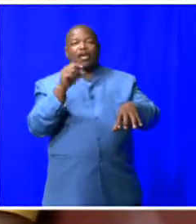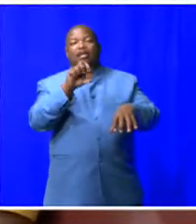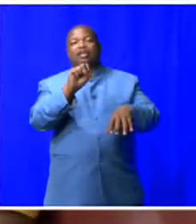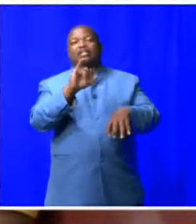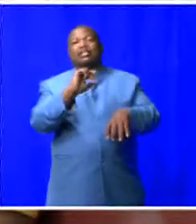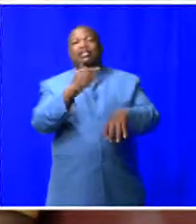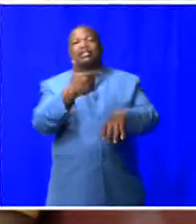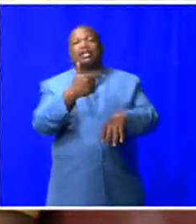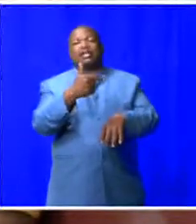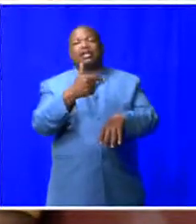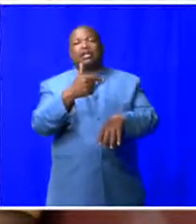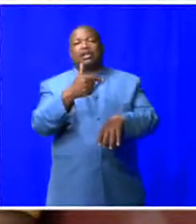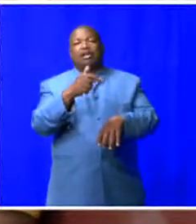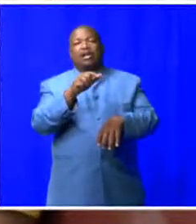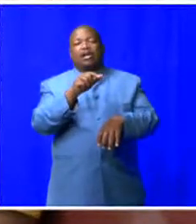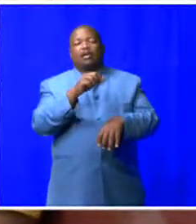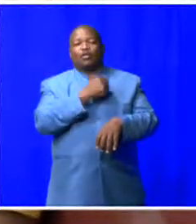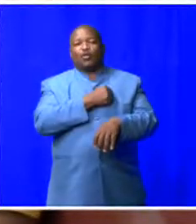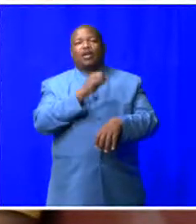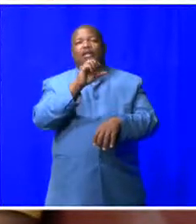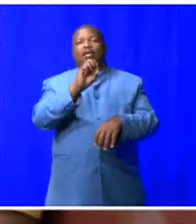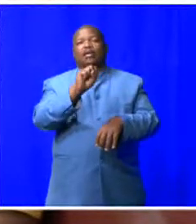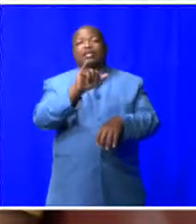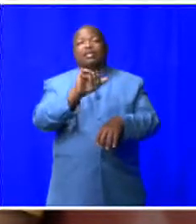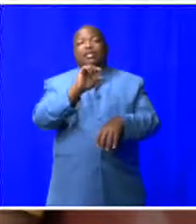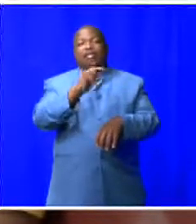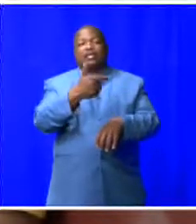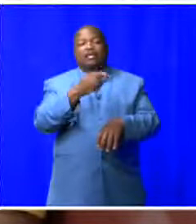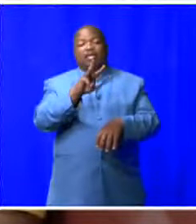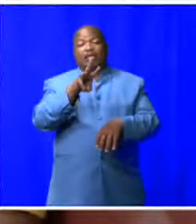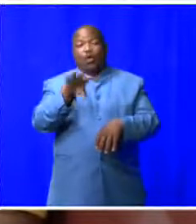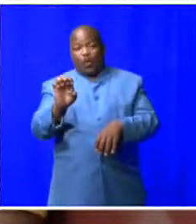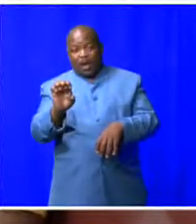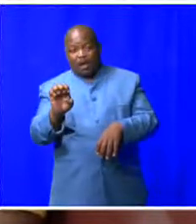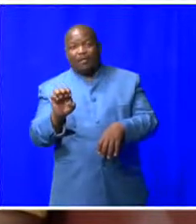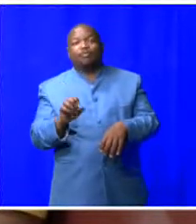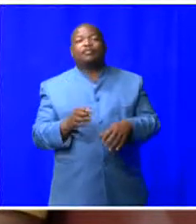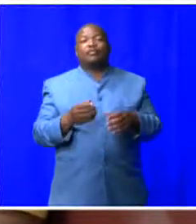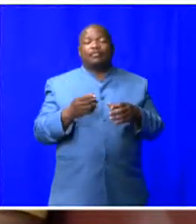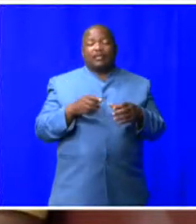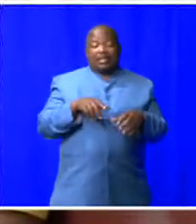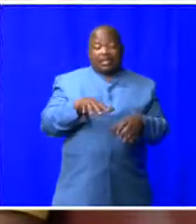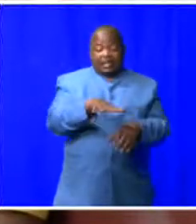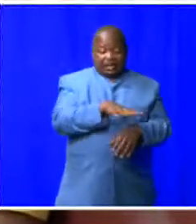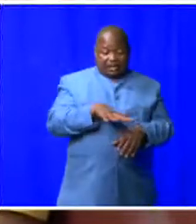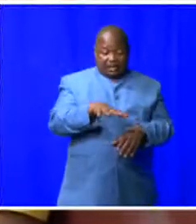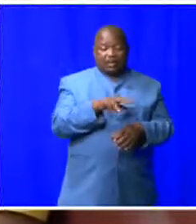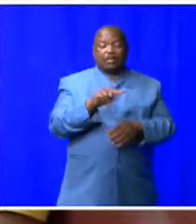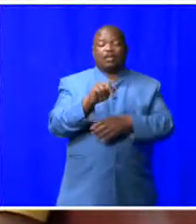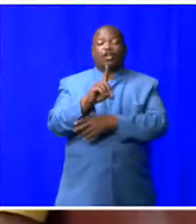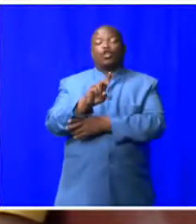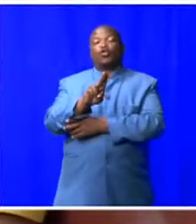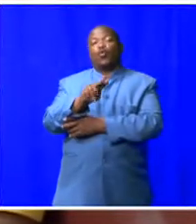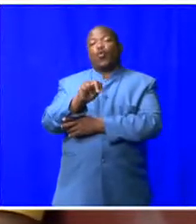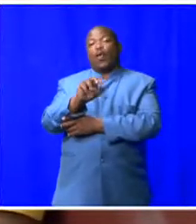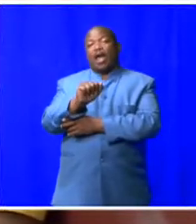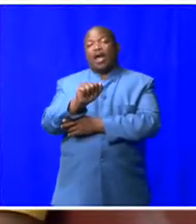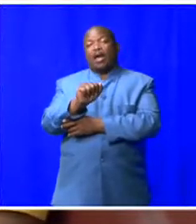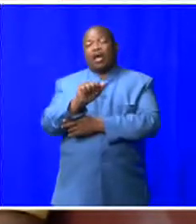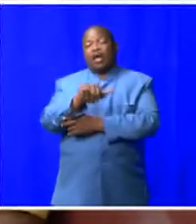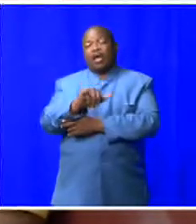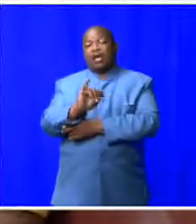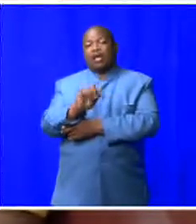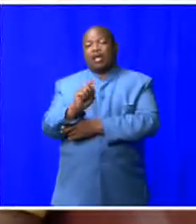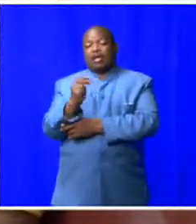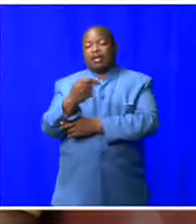la kandu 19 tikhungobe titimbili ukhona langolotsheni kalangolotsheni ukhona ke nakhona ndu 19 lasikhona khona nyalo